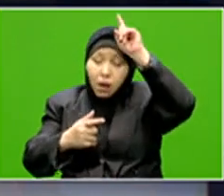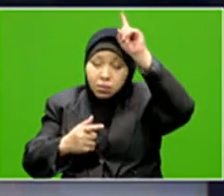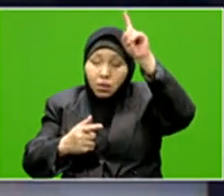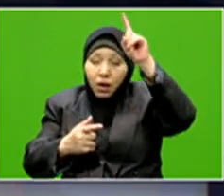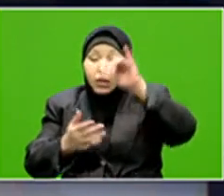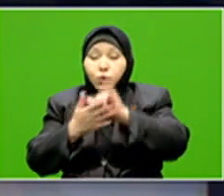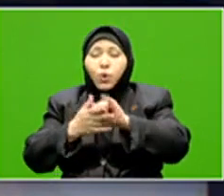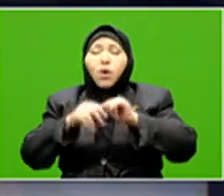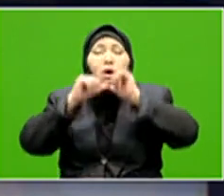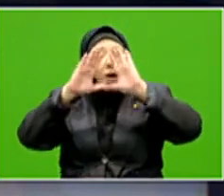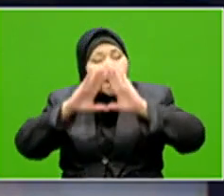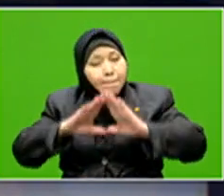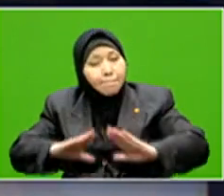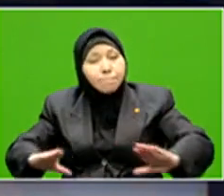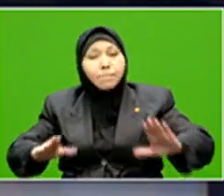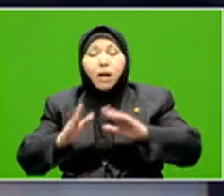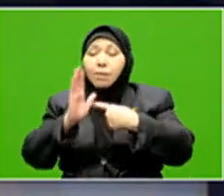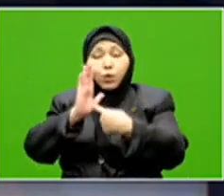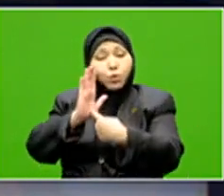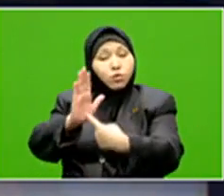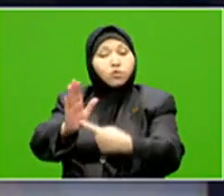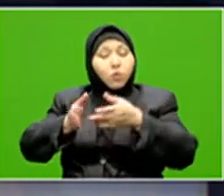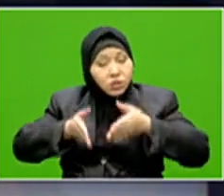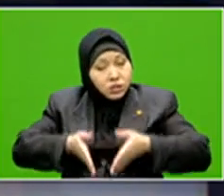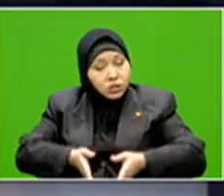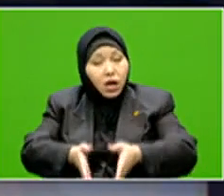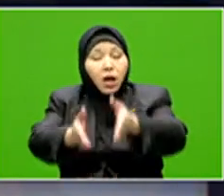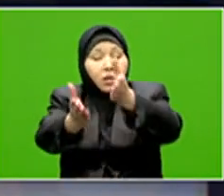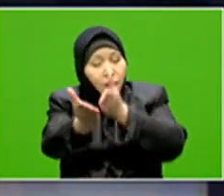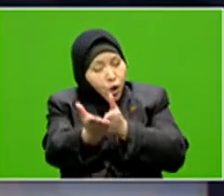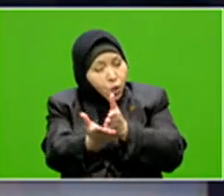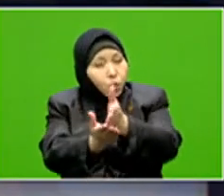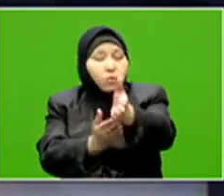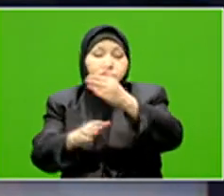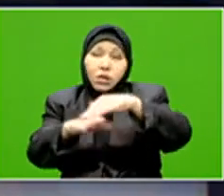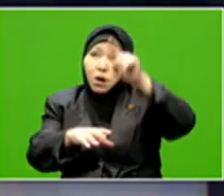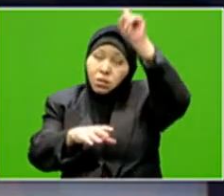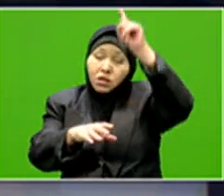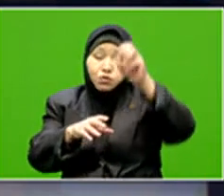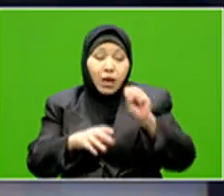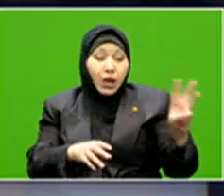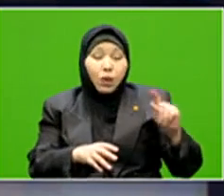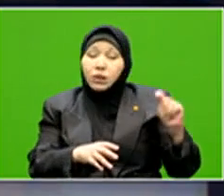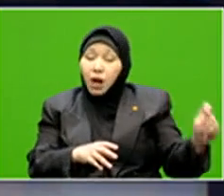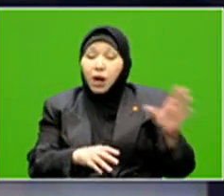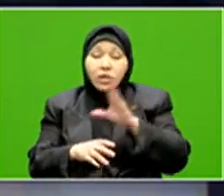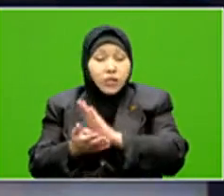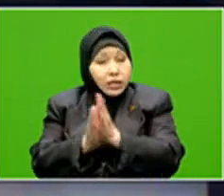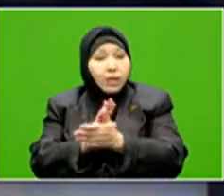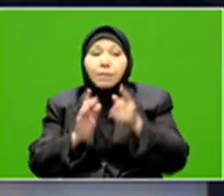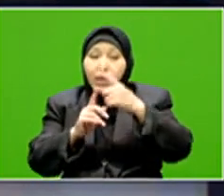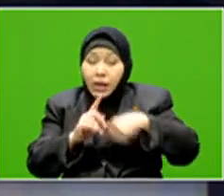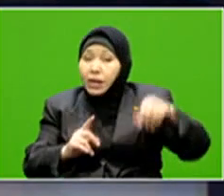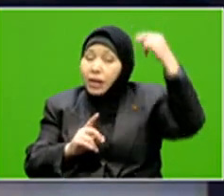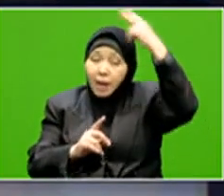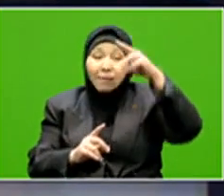itu rahmat dan diberikan petunjuk jalan rasyid yang lurus itu kepada Allah Subhanahu wa taala. Jadi bila Nabi Syuaib ini saatnya